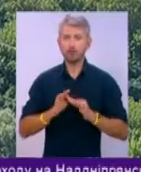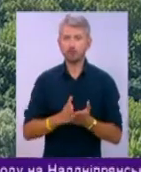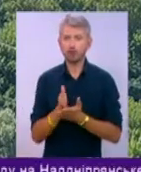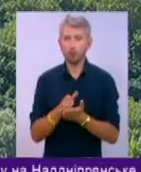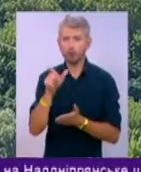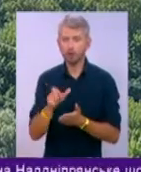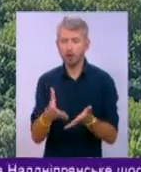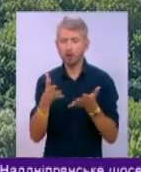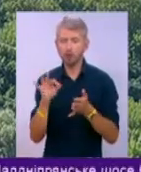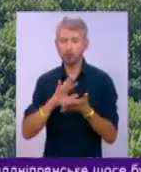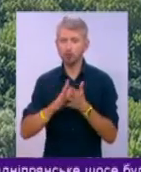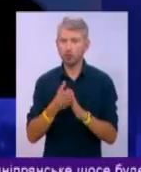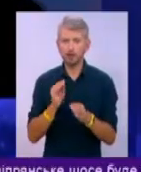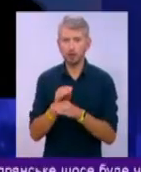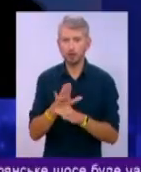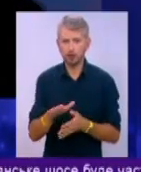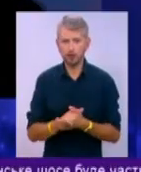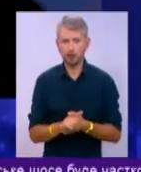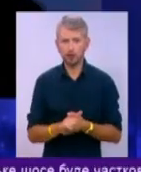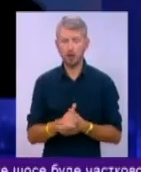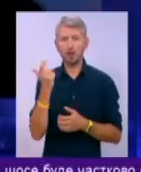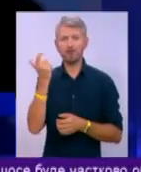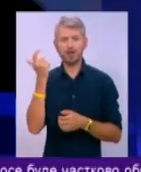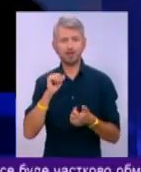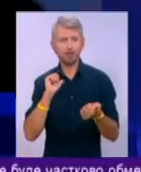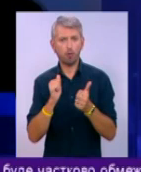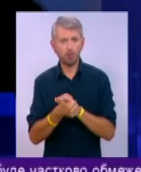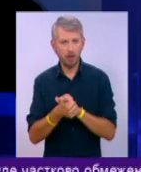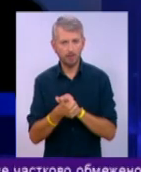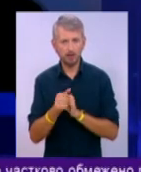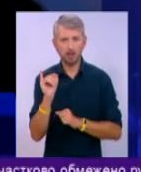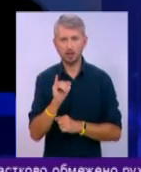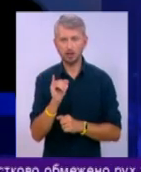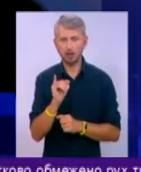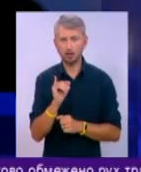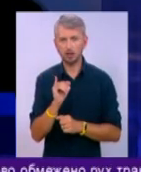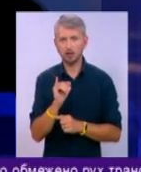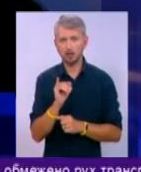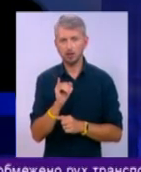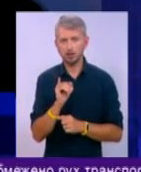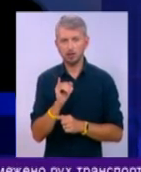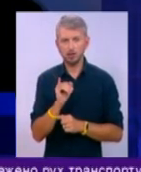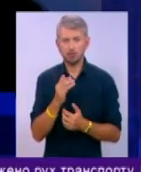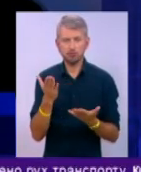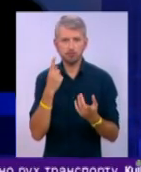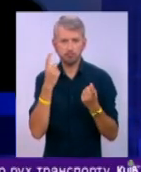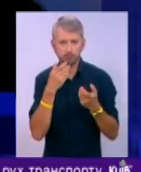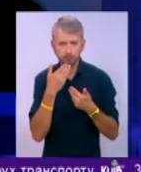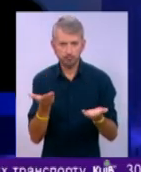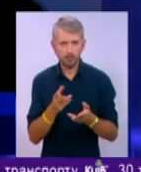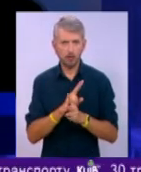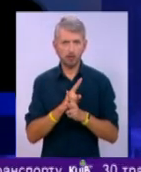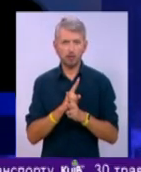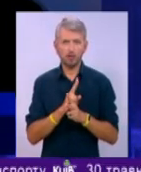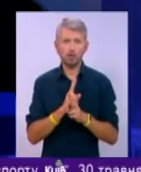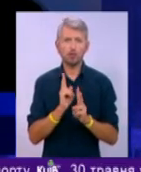ясності щодо ситуації не додав. Власник помінявся і хто прорісував цю інформацію, і хто отримав